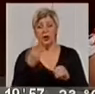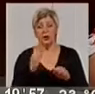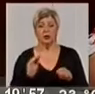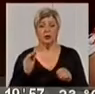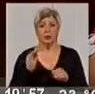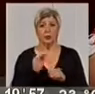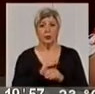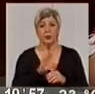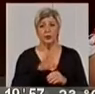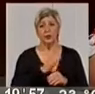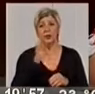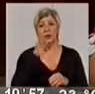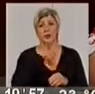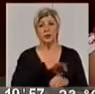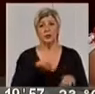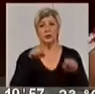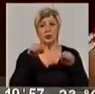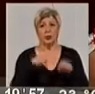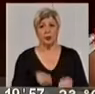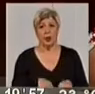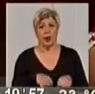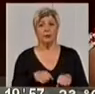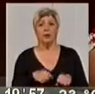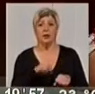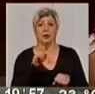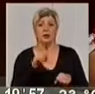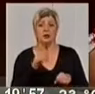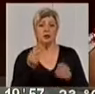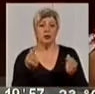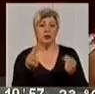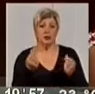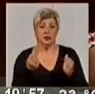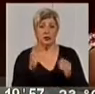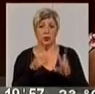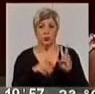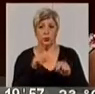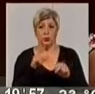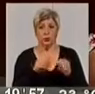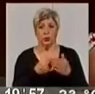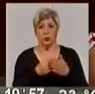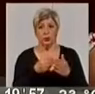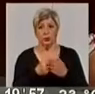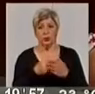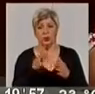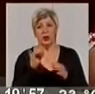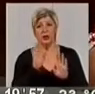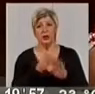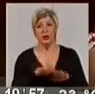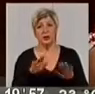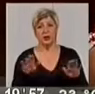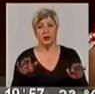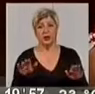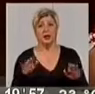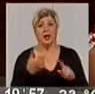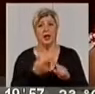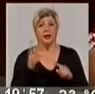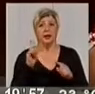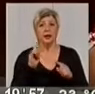що користуються правом за рахунок державних коштів безкоштовного такого оздоровлення. І діти,